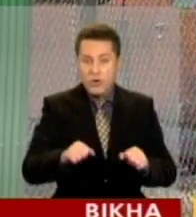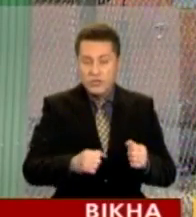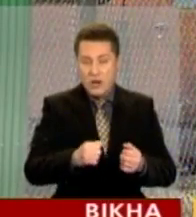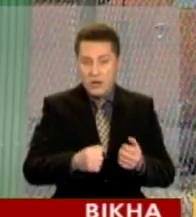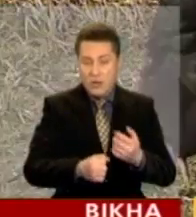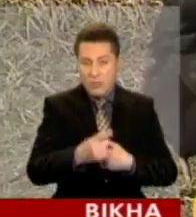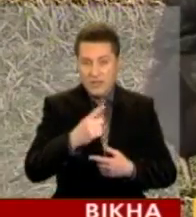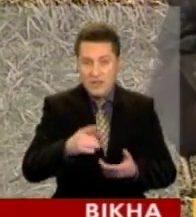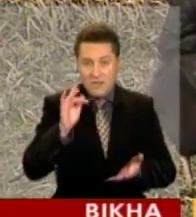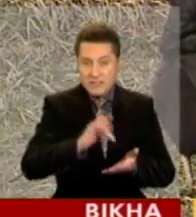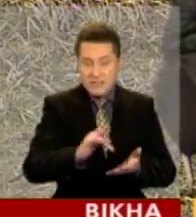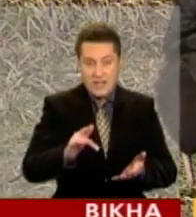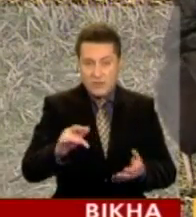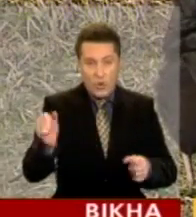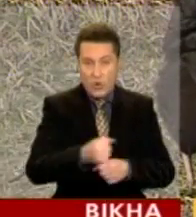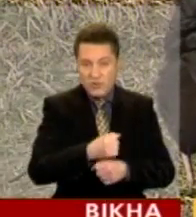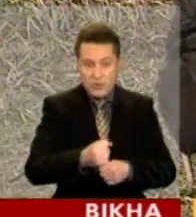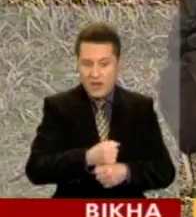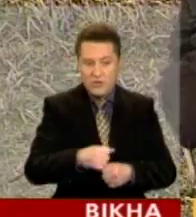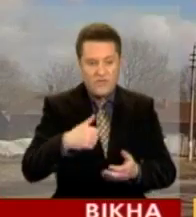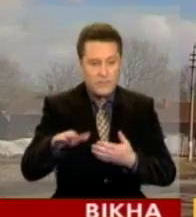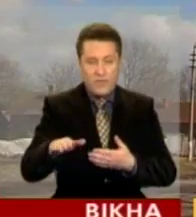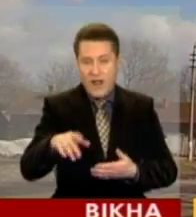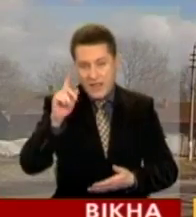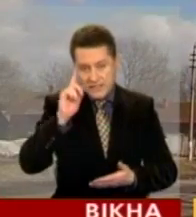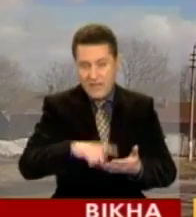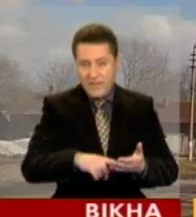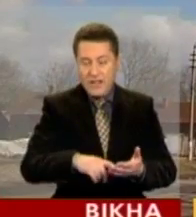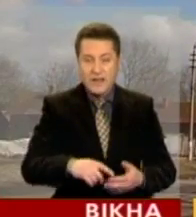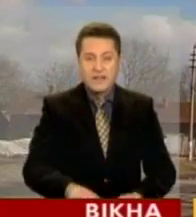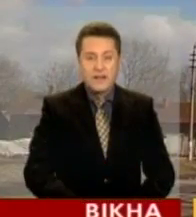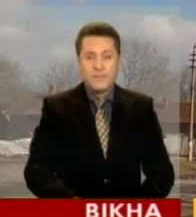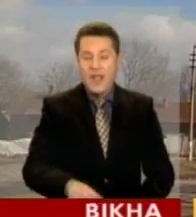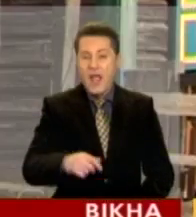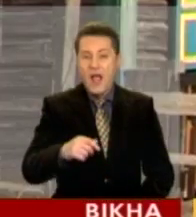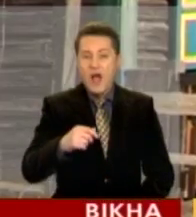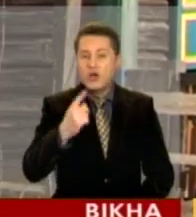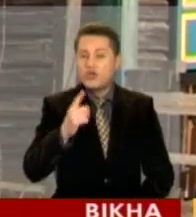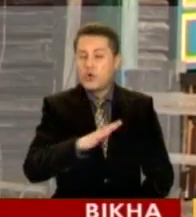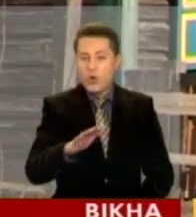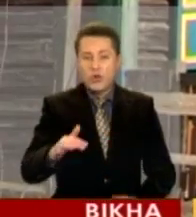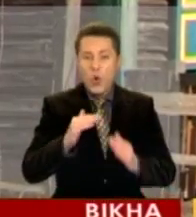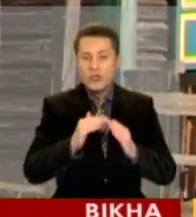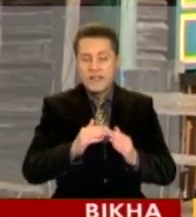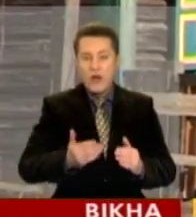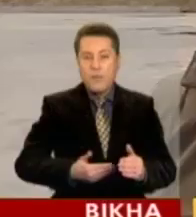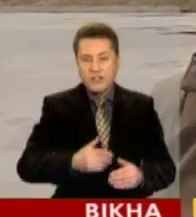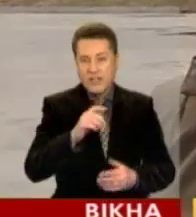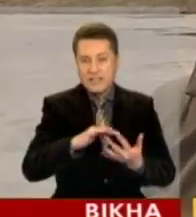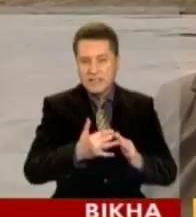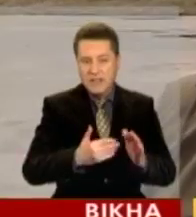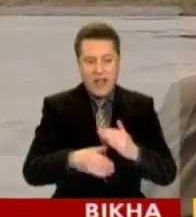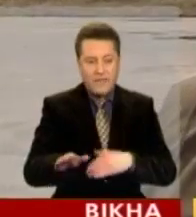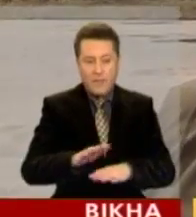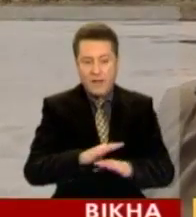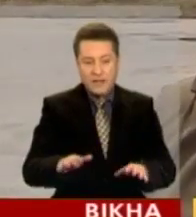селяни відмовляються вірити. Попри напругу у взаєминах між Україною та Росією, жодну оселю мешканці села не покинули.